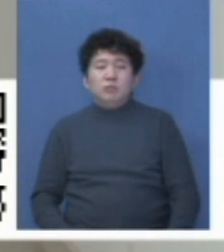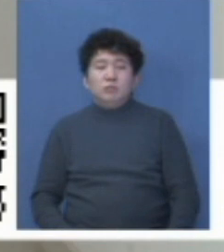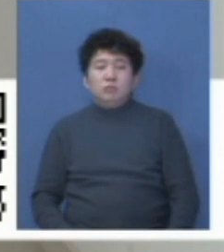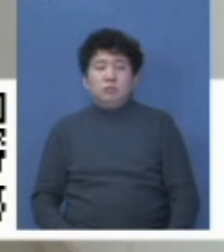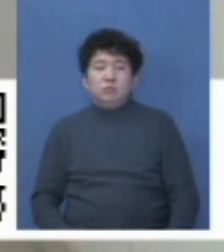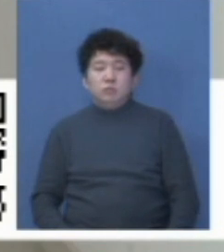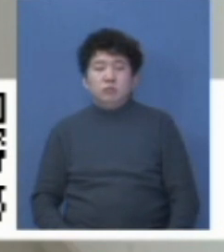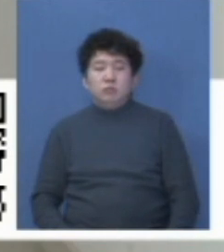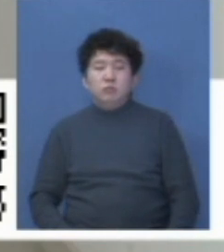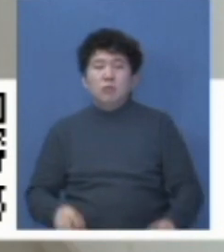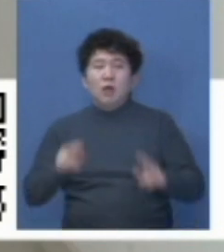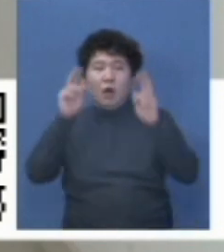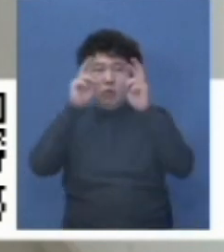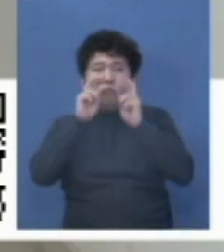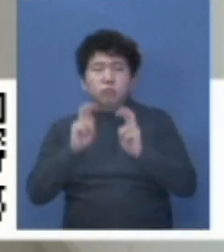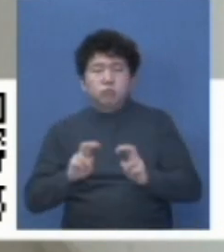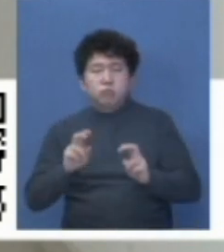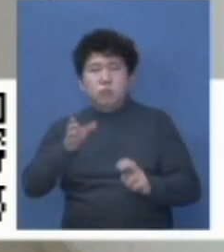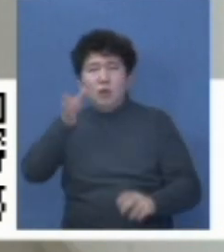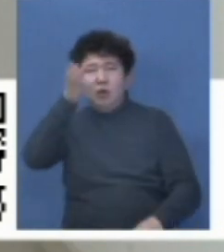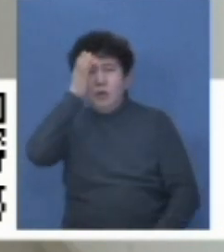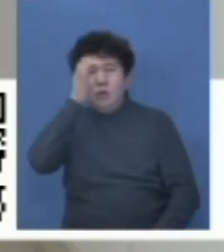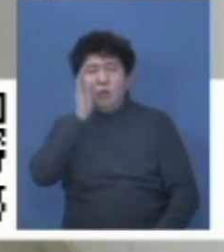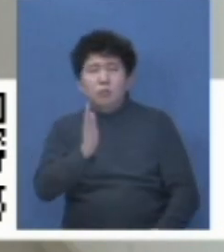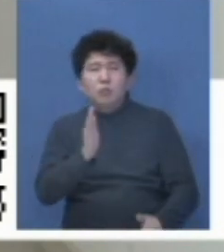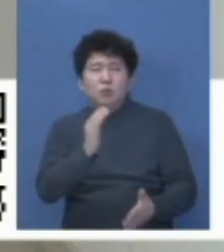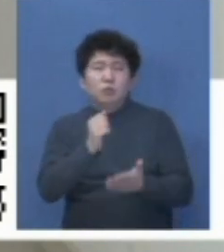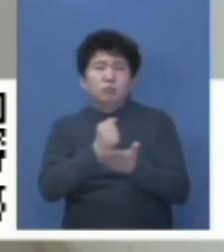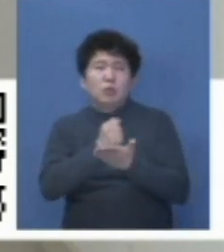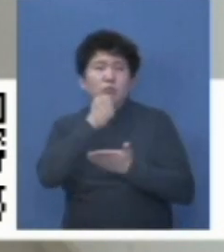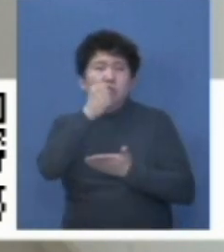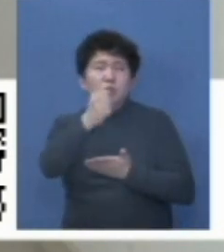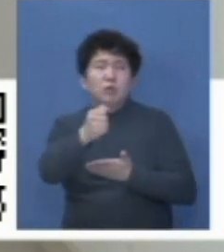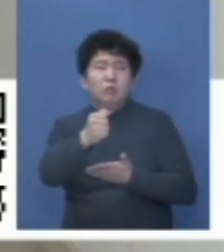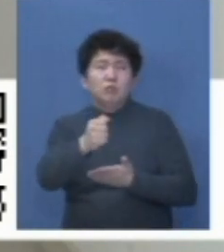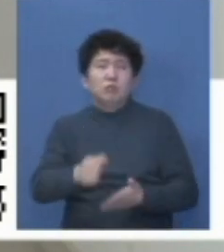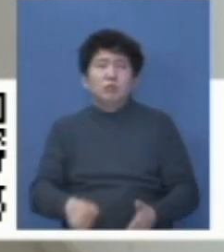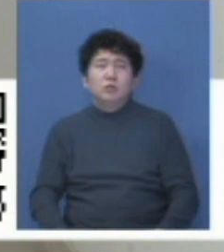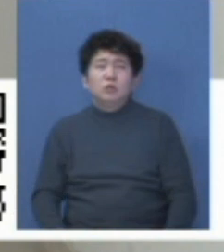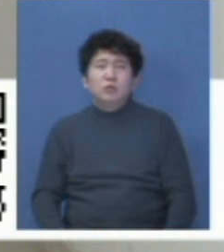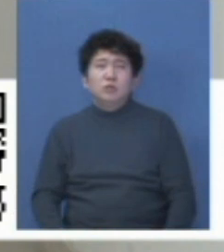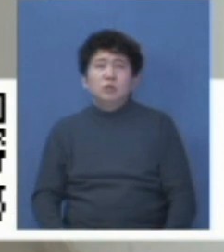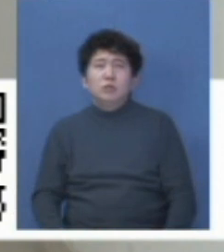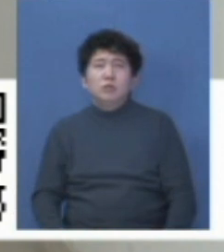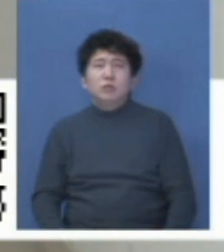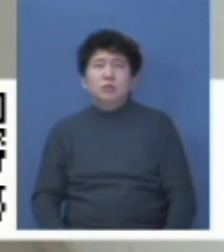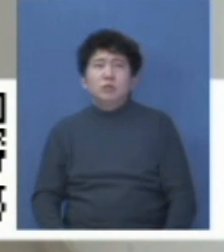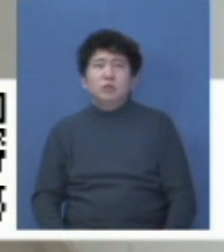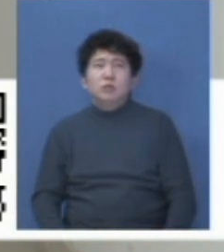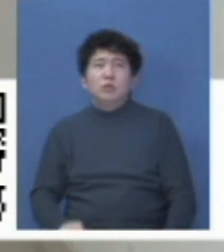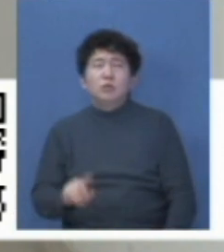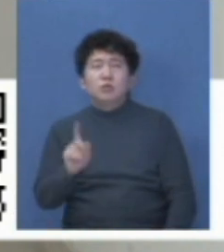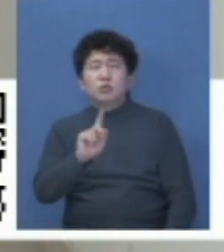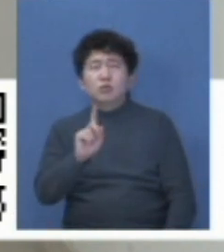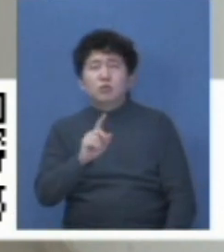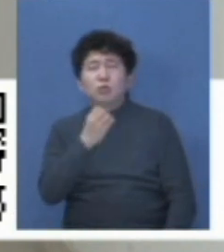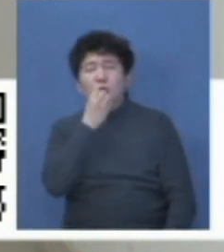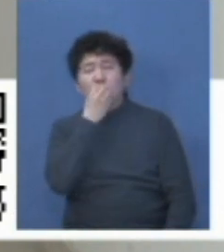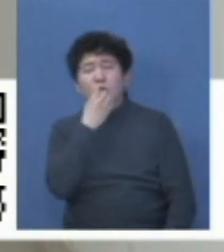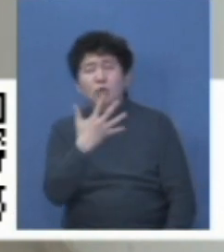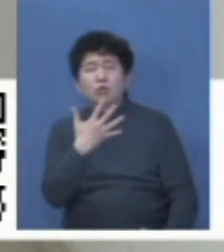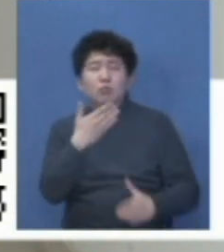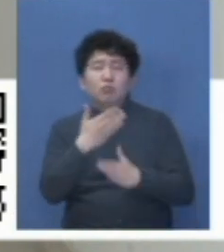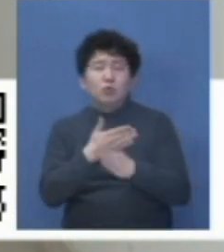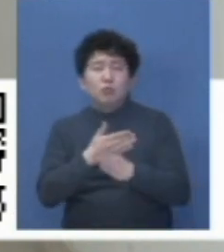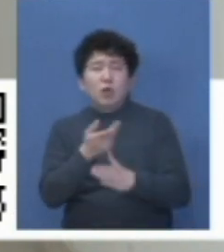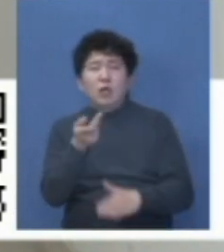сказать, исследования науки будут направлены в более прикладном порядке, что, ну, достаточно хорошо поможет